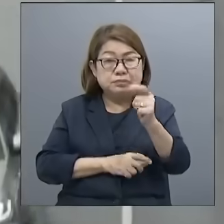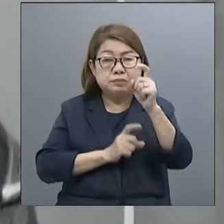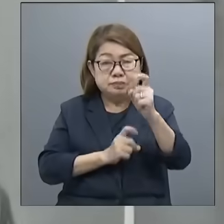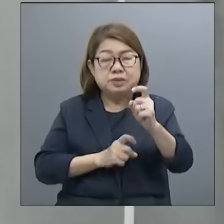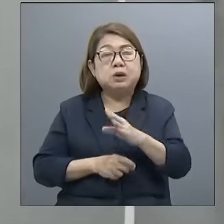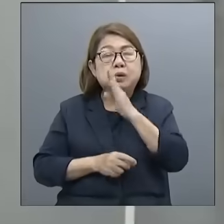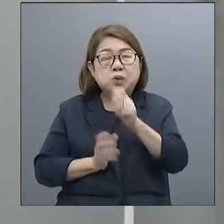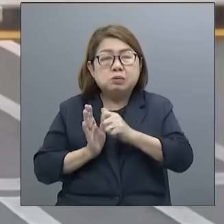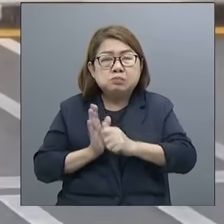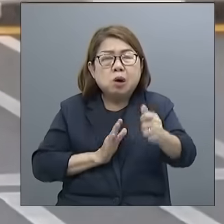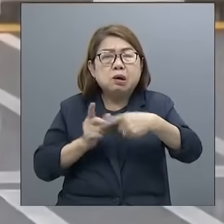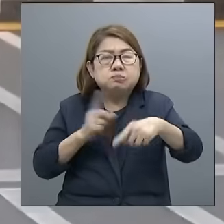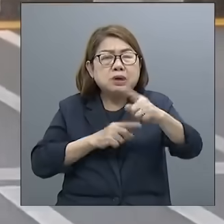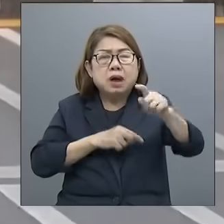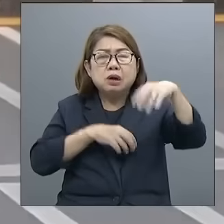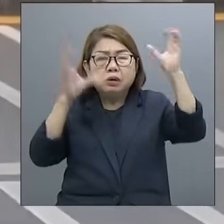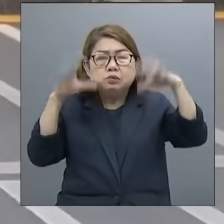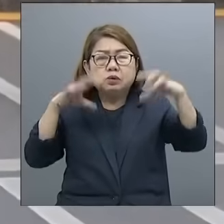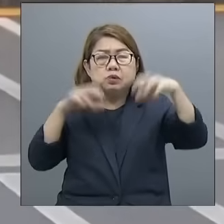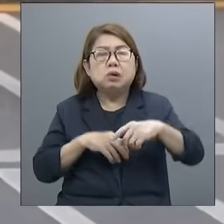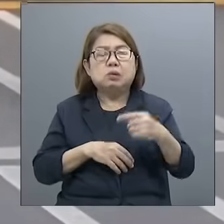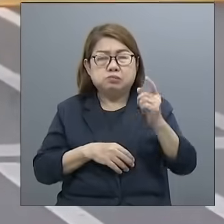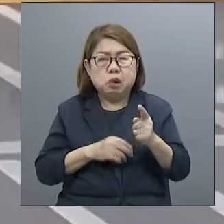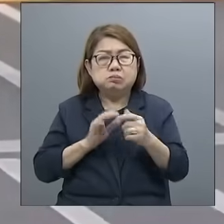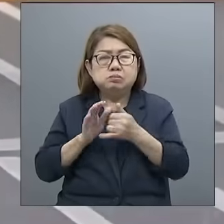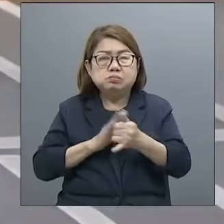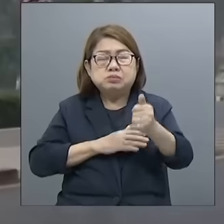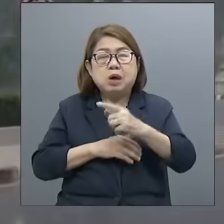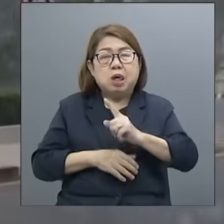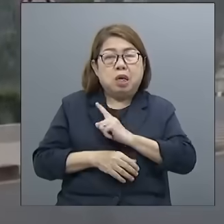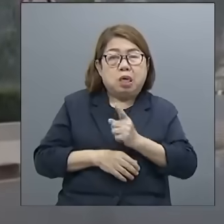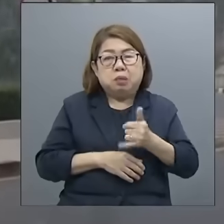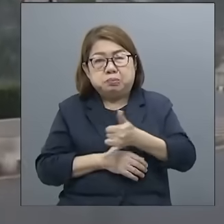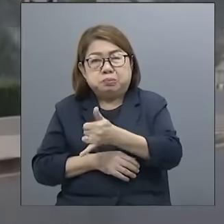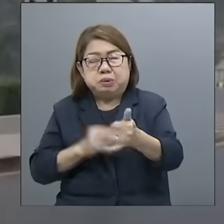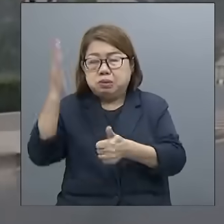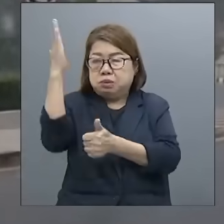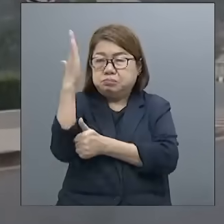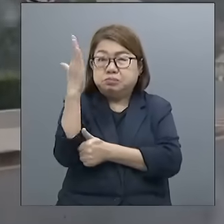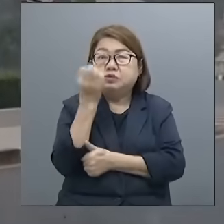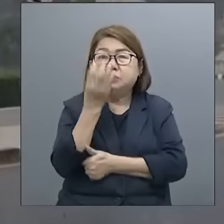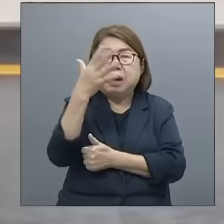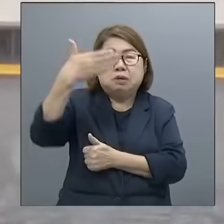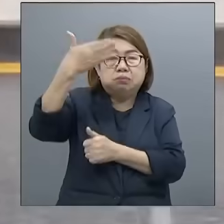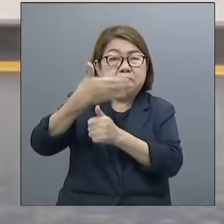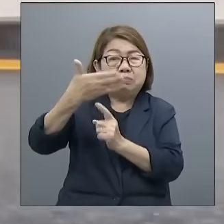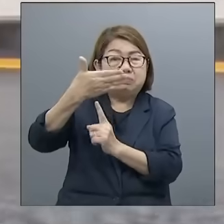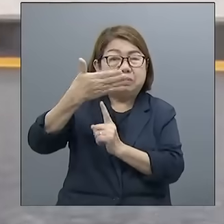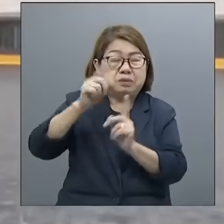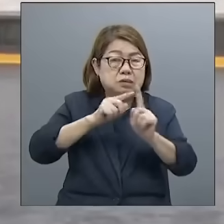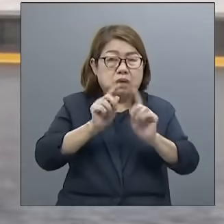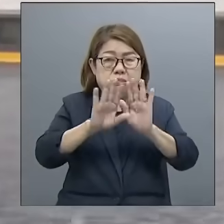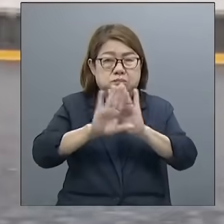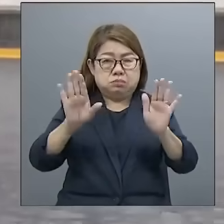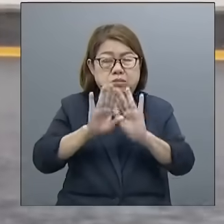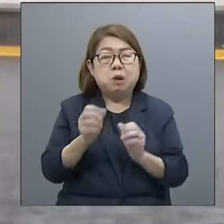นต้องเดินผ่านในบริเวณที่มีฝนฟ้าคะนองก็ขอให้หลีกเลี่ยงการอยู่ในที่โล่งแจ้งใต้ต้นไม้ใหญ่และแผ่นป้ายโฆษณาที่ไม่แข็งแรงเพื่อป้องกัน